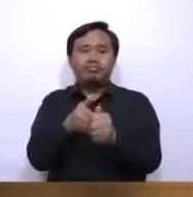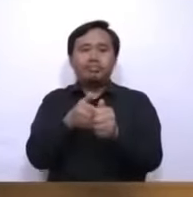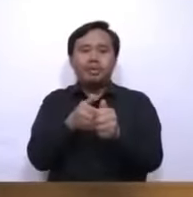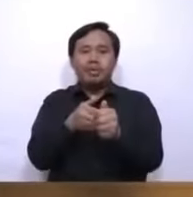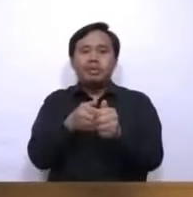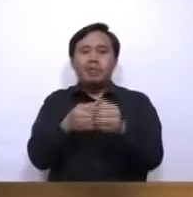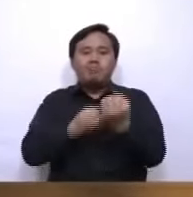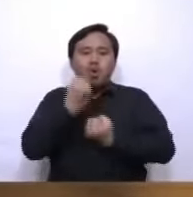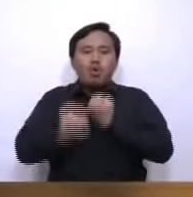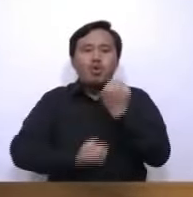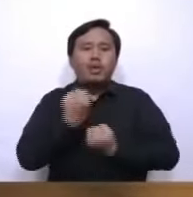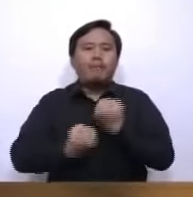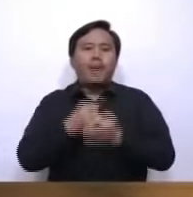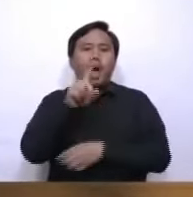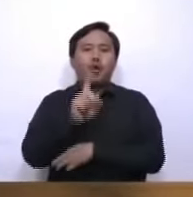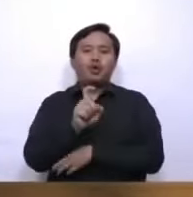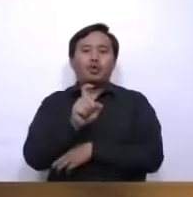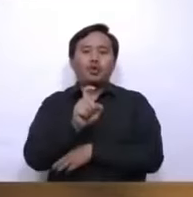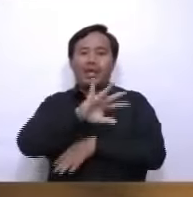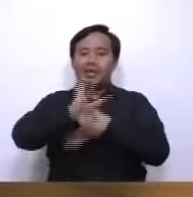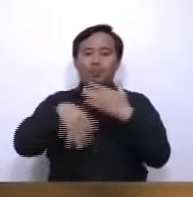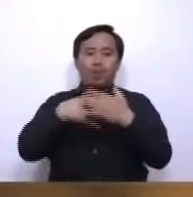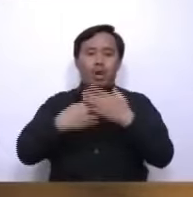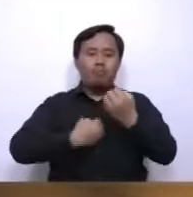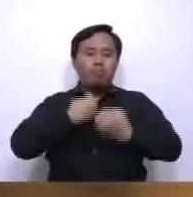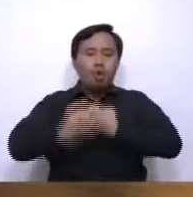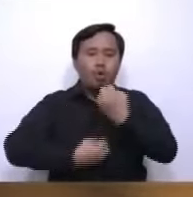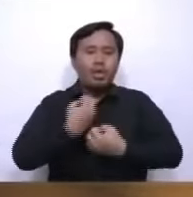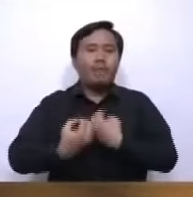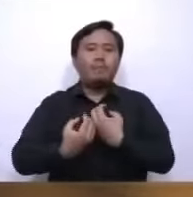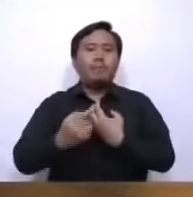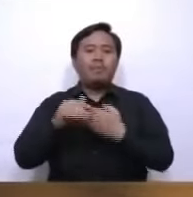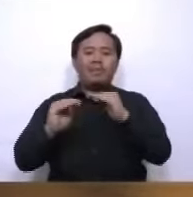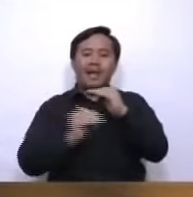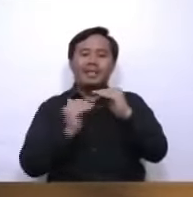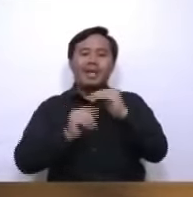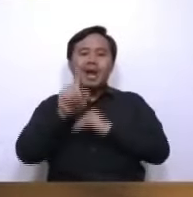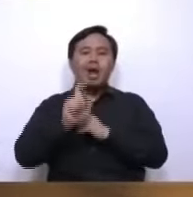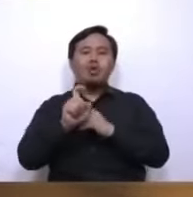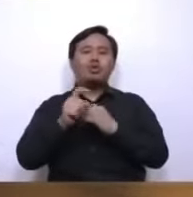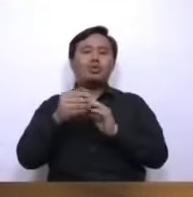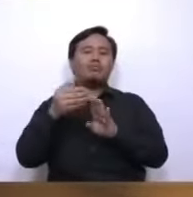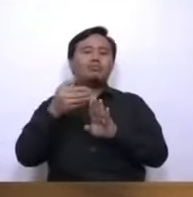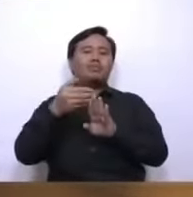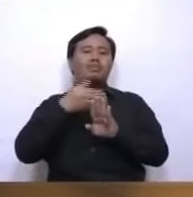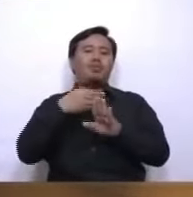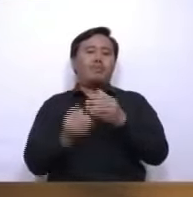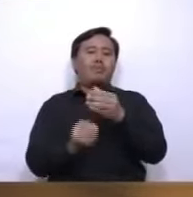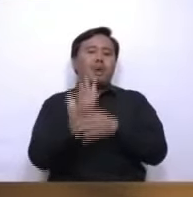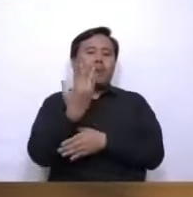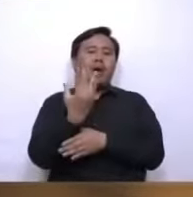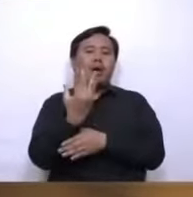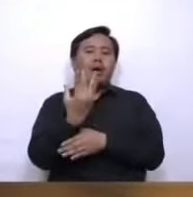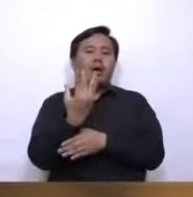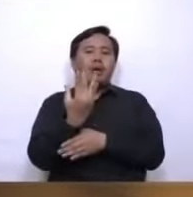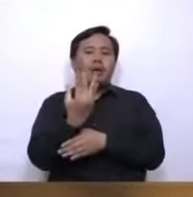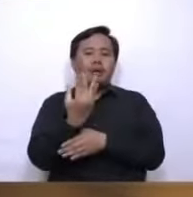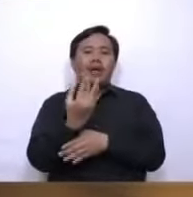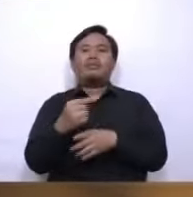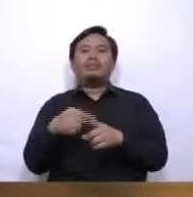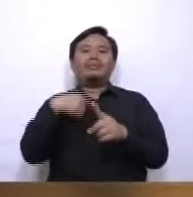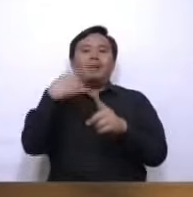yang produktif. Seluruh aspek yang produktif itu harus didasarkan pada produktivitas publik yang berkembang, sehingga talent